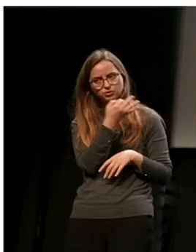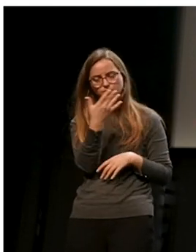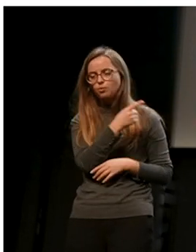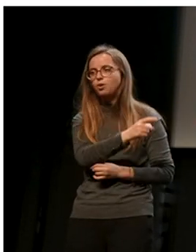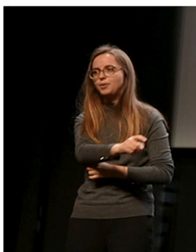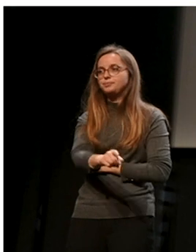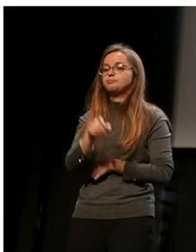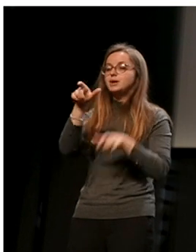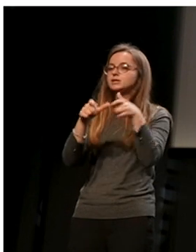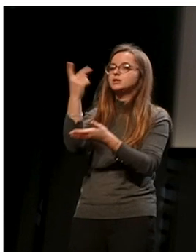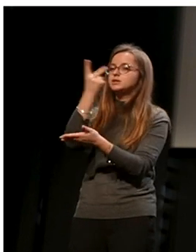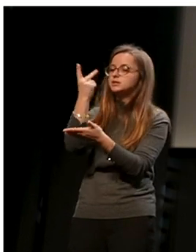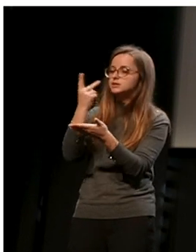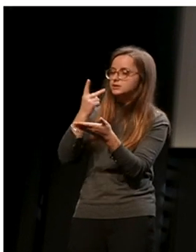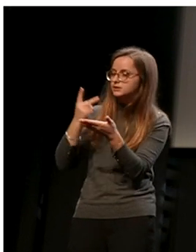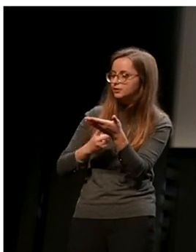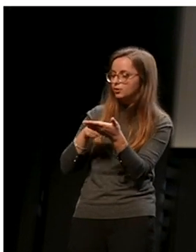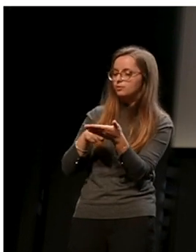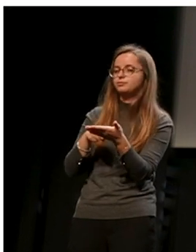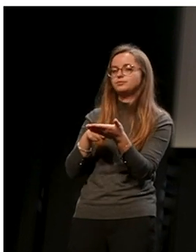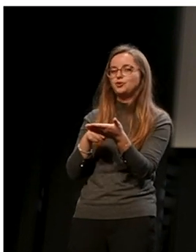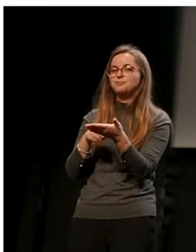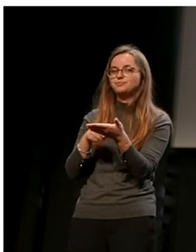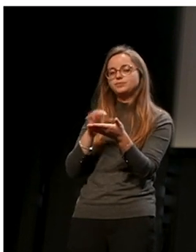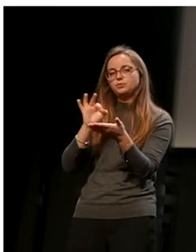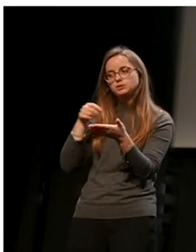les illustrateurs vont s'en servir comme d'un outil